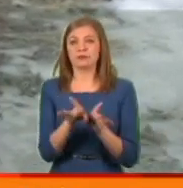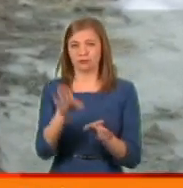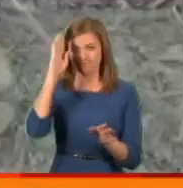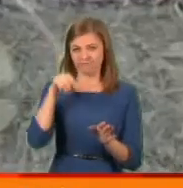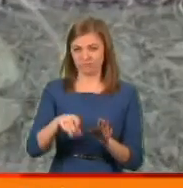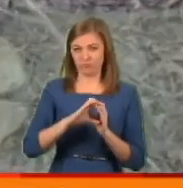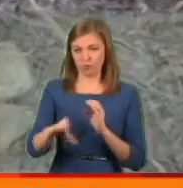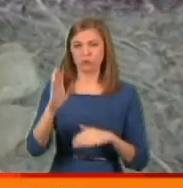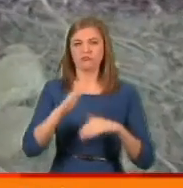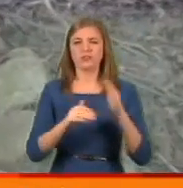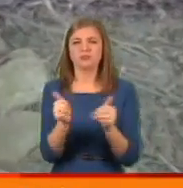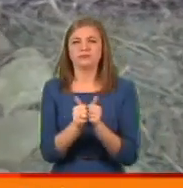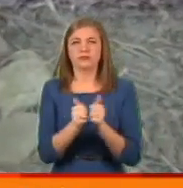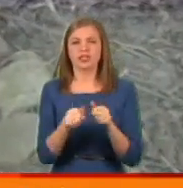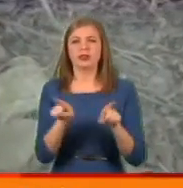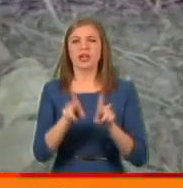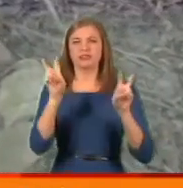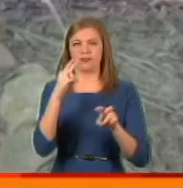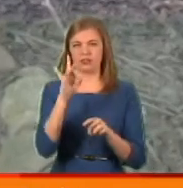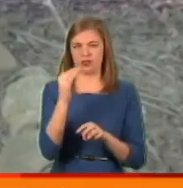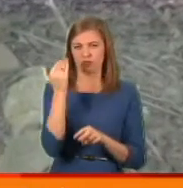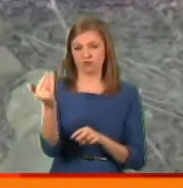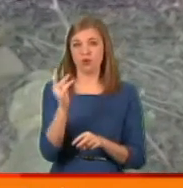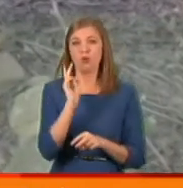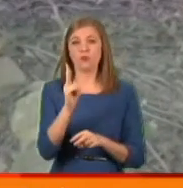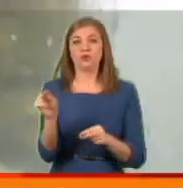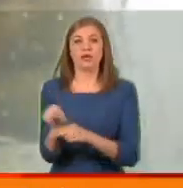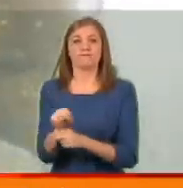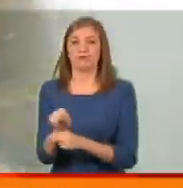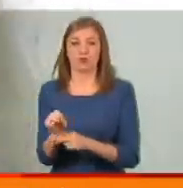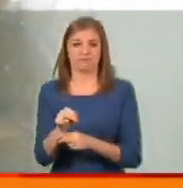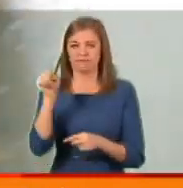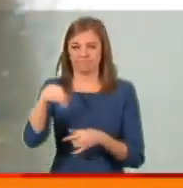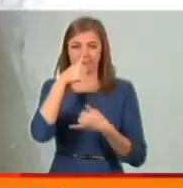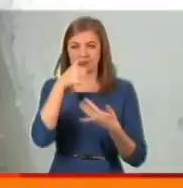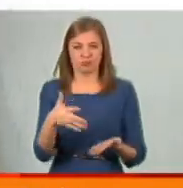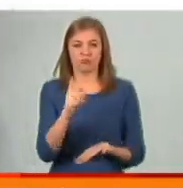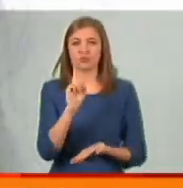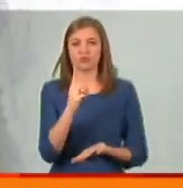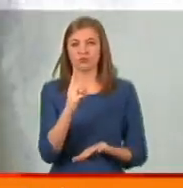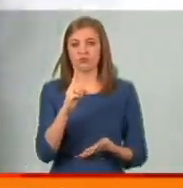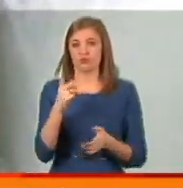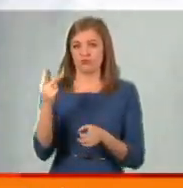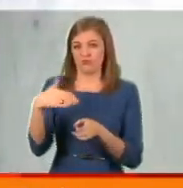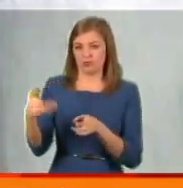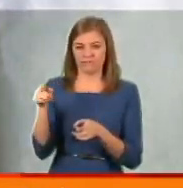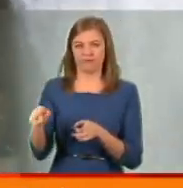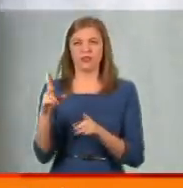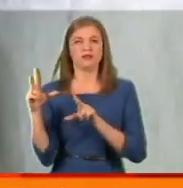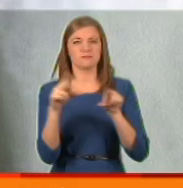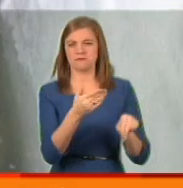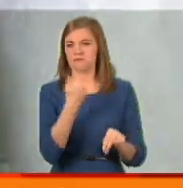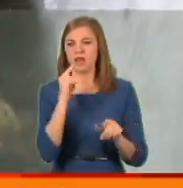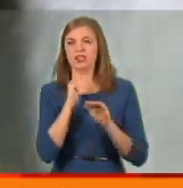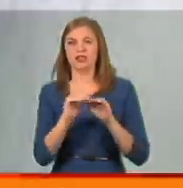водогону фактично біля позиції так званої ДНР. Комунальники полагодити його там не можуть, бо по той бік їм не гарантують